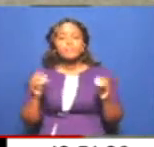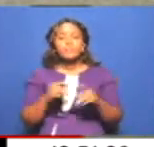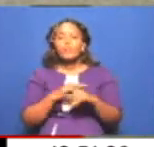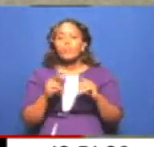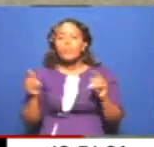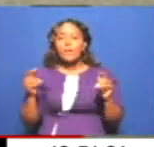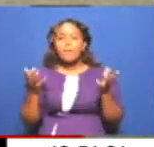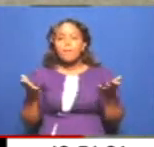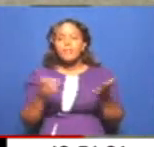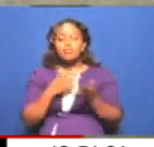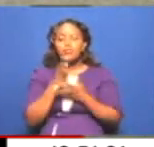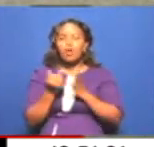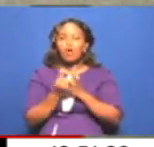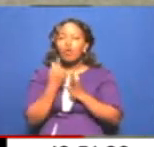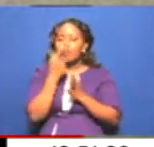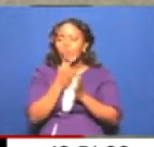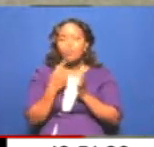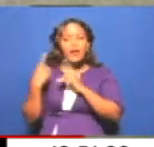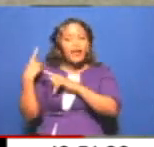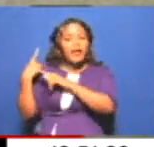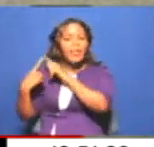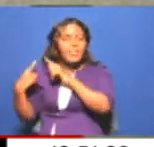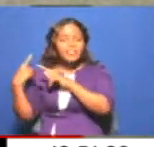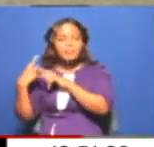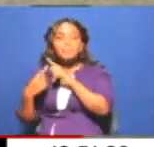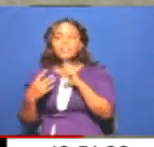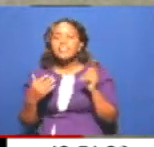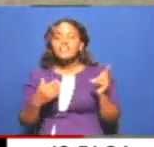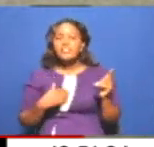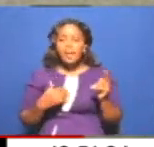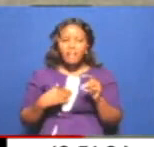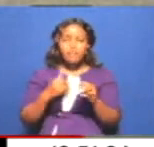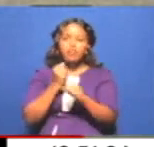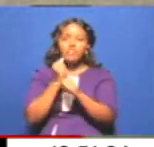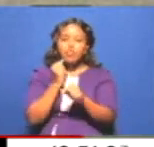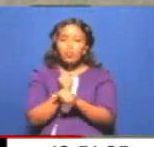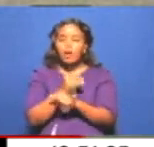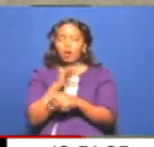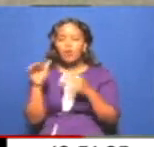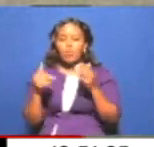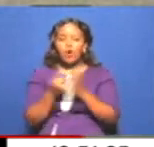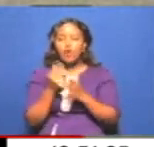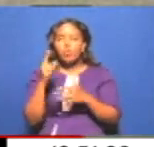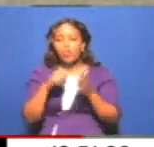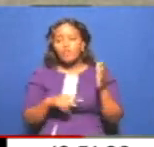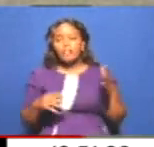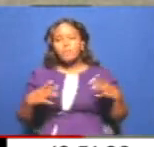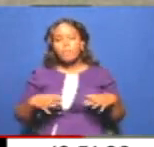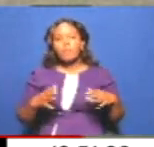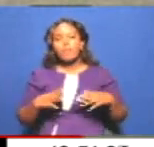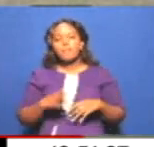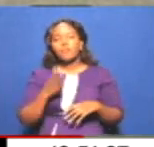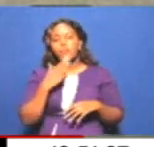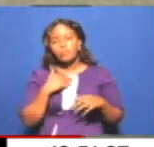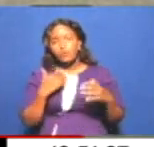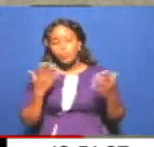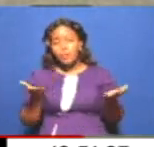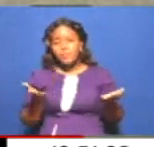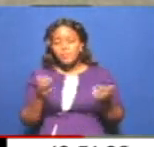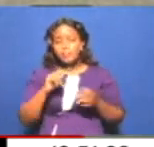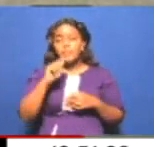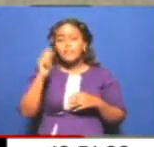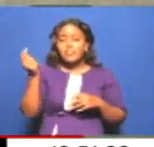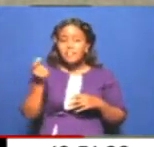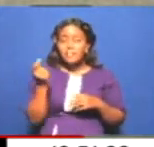you know, experience ya kufanya kazi na kutekeleza ile ambayo wananchi wanataka. Kenya tumefika mahali ambapo kila